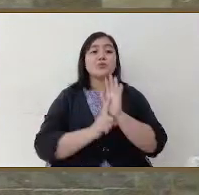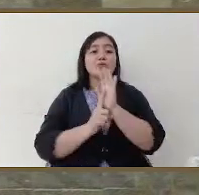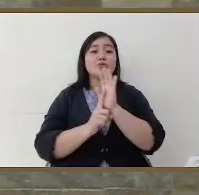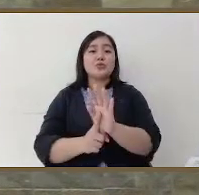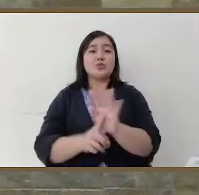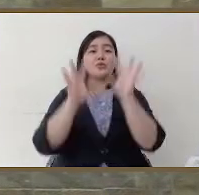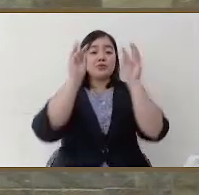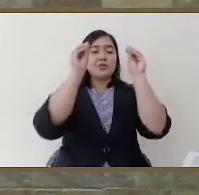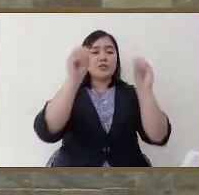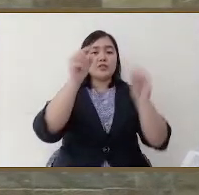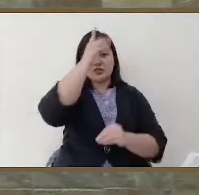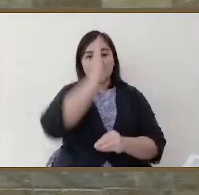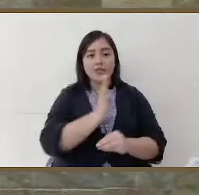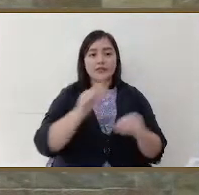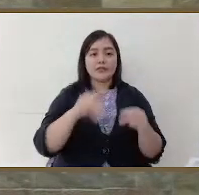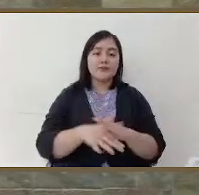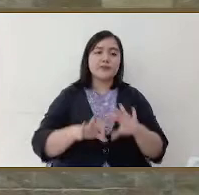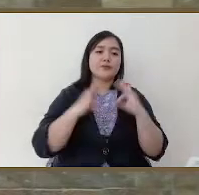And God